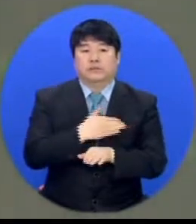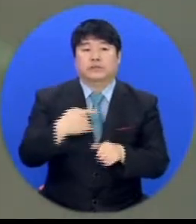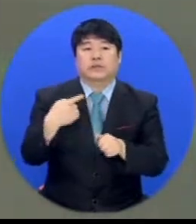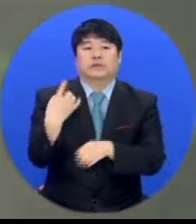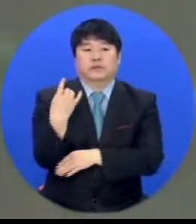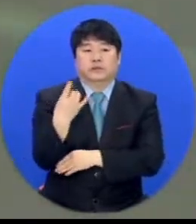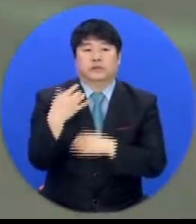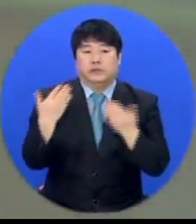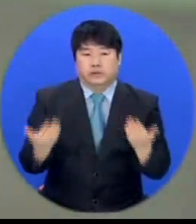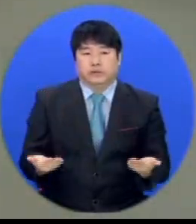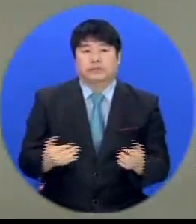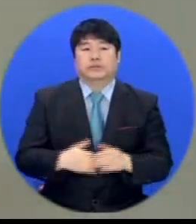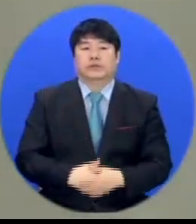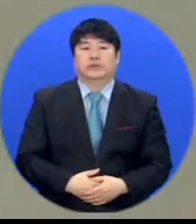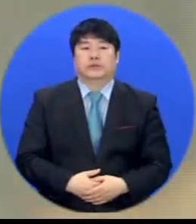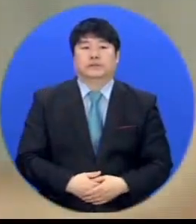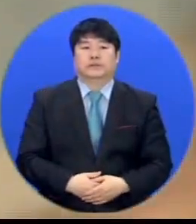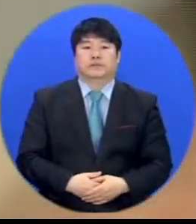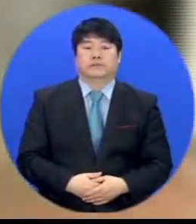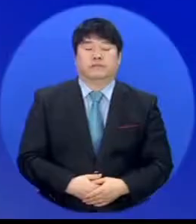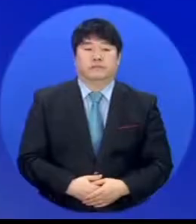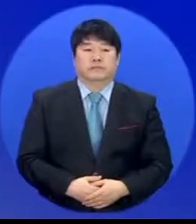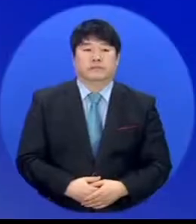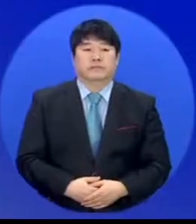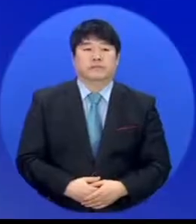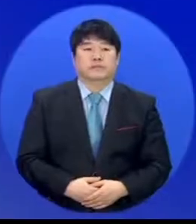자체 휴업했습니다.